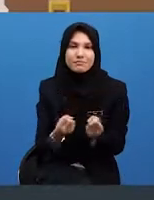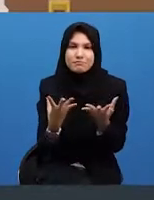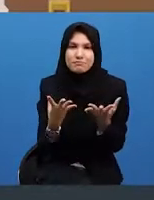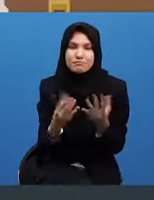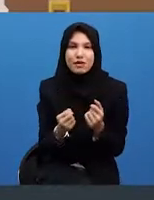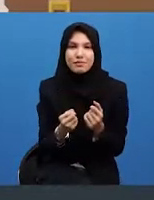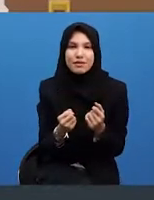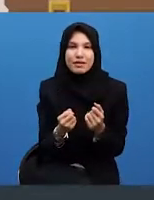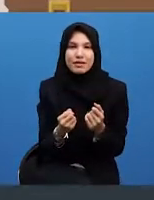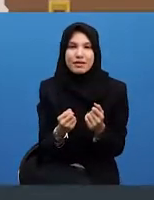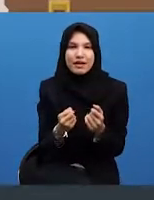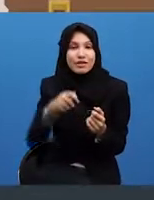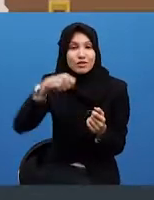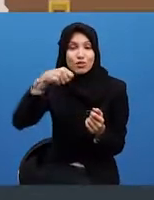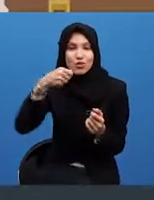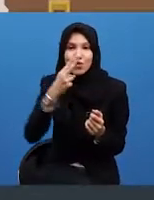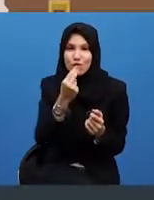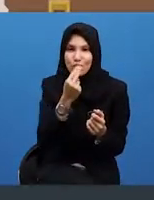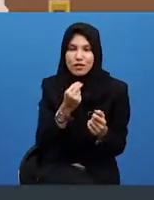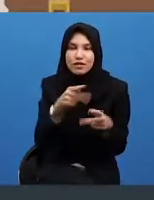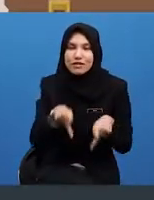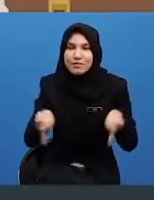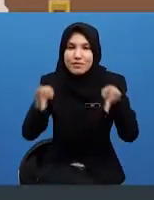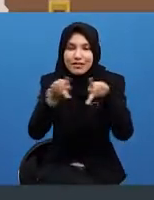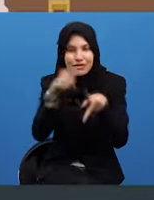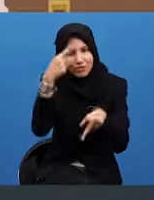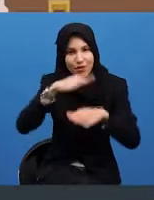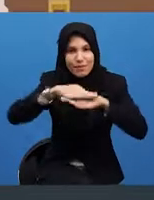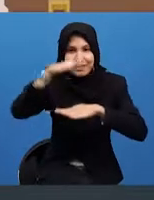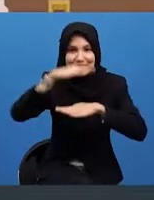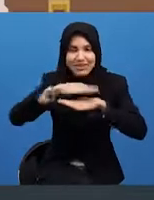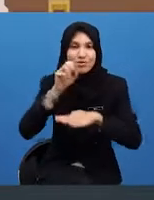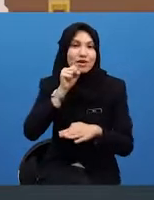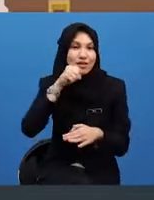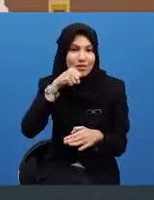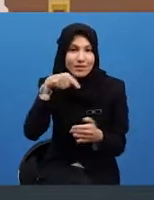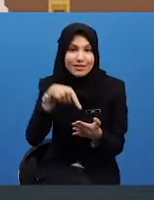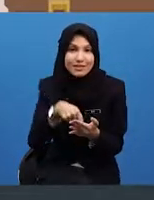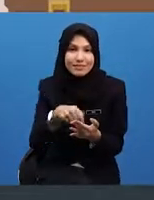berapakah bilangan sudu gula yang diperlukan untuk menimbulkan lobak ini?